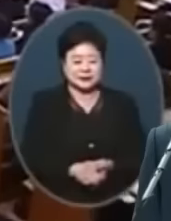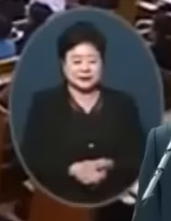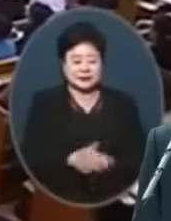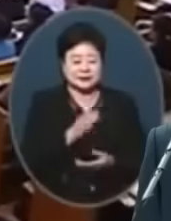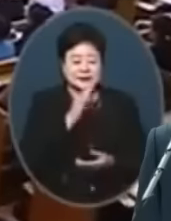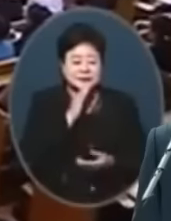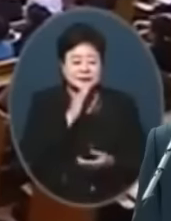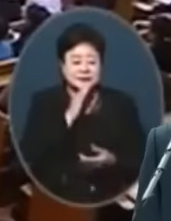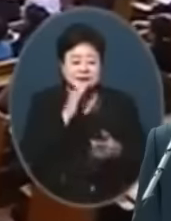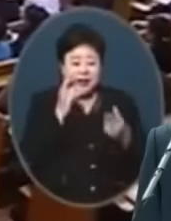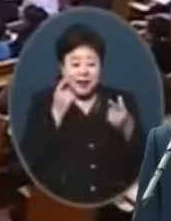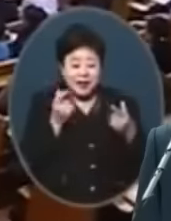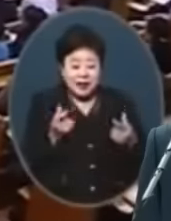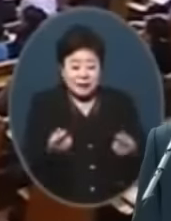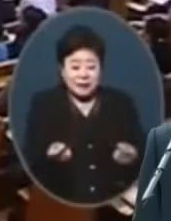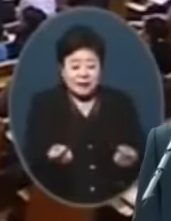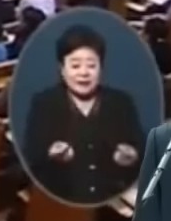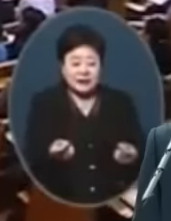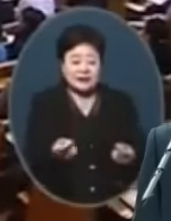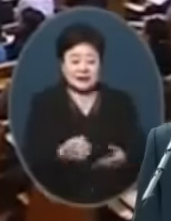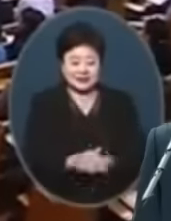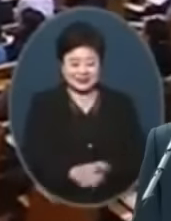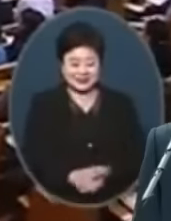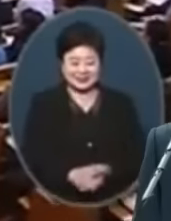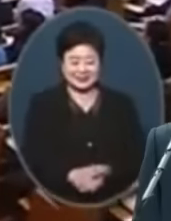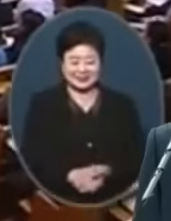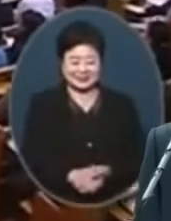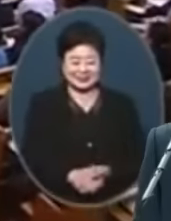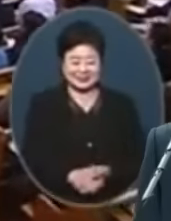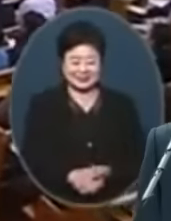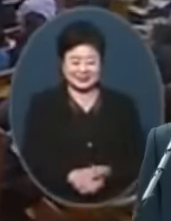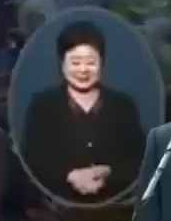안 어지럽죠? 이 말씀하니까 어지럽죠?